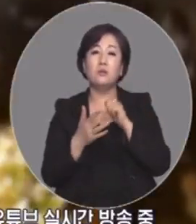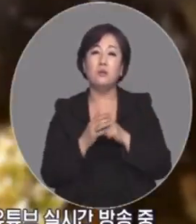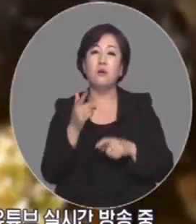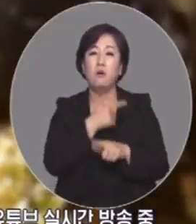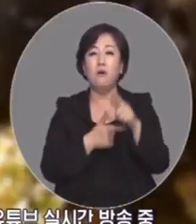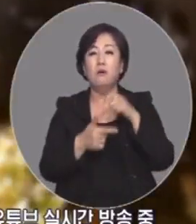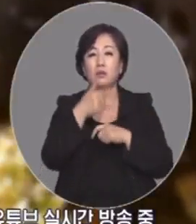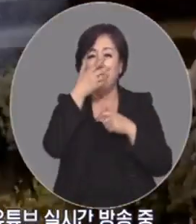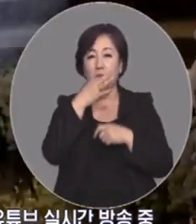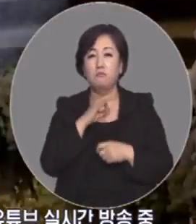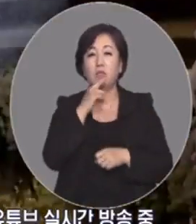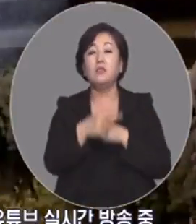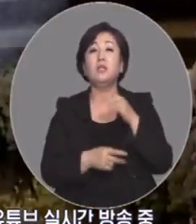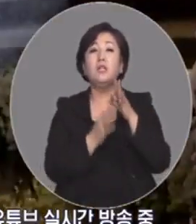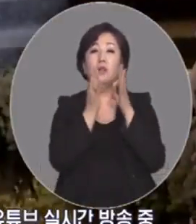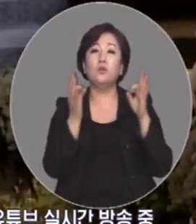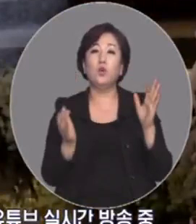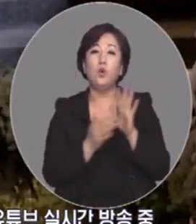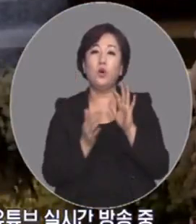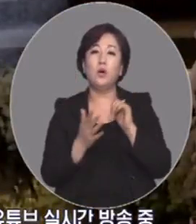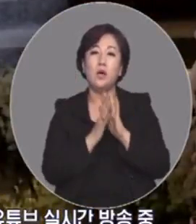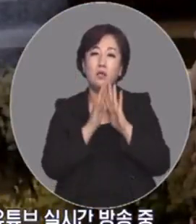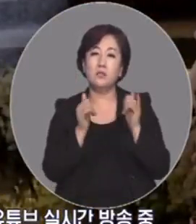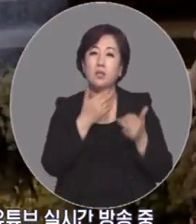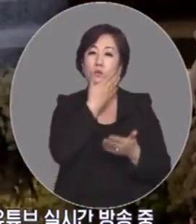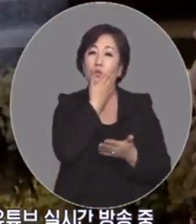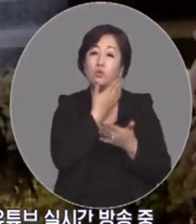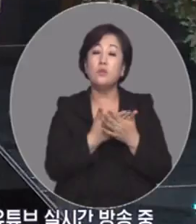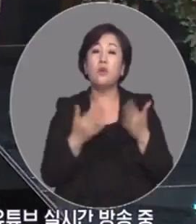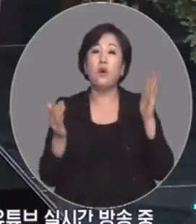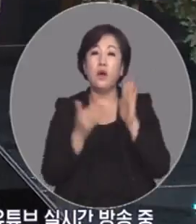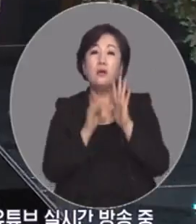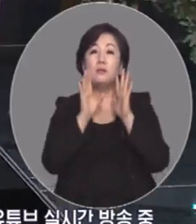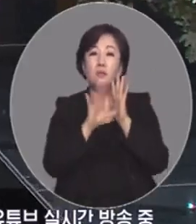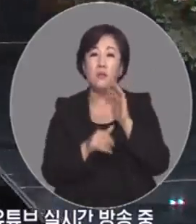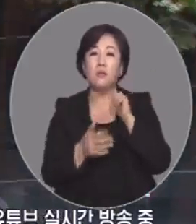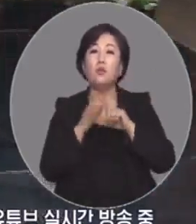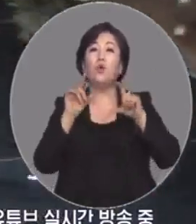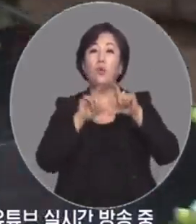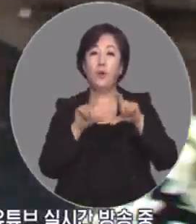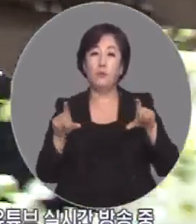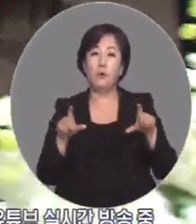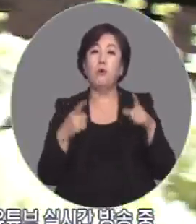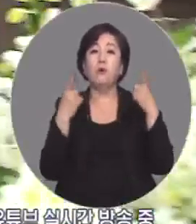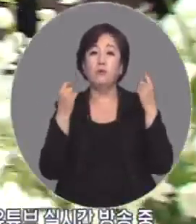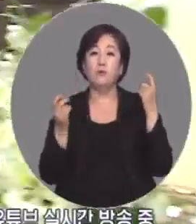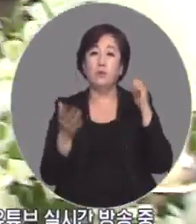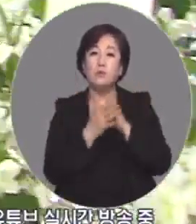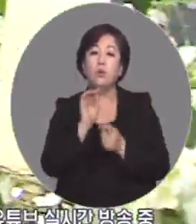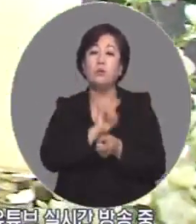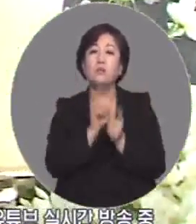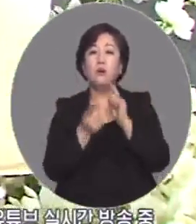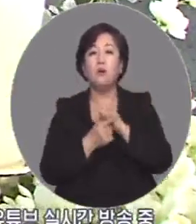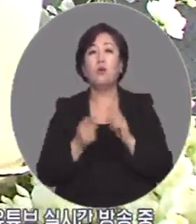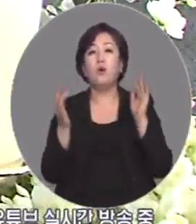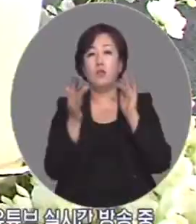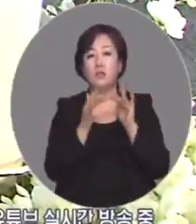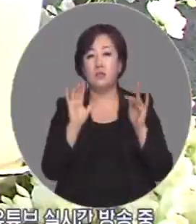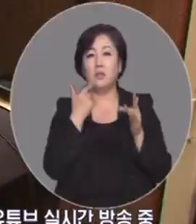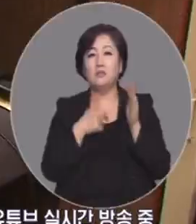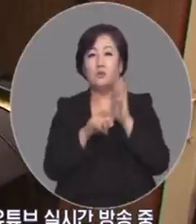코로나19로 힘겨웠던 지난 1년. 인생의 중요한 순간도 평범한 순간도 비대면으로 공유하는